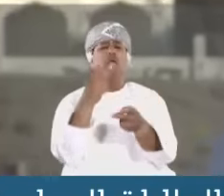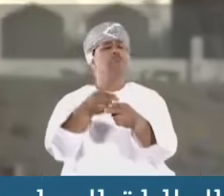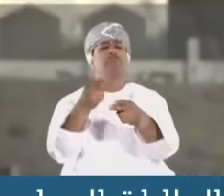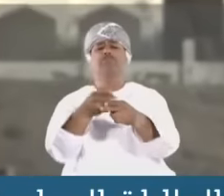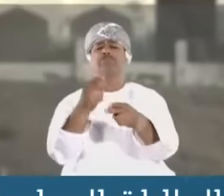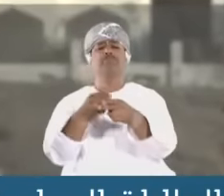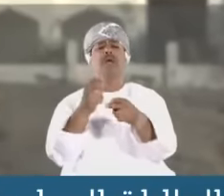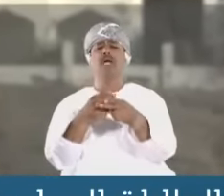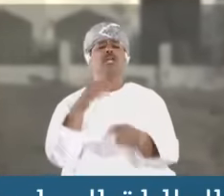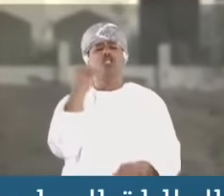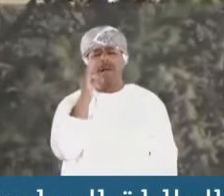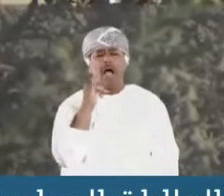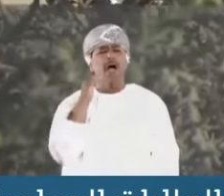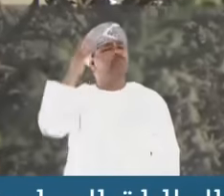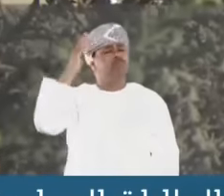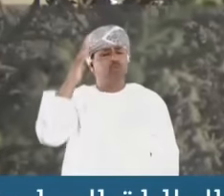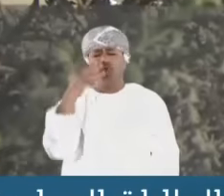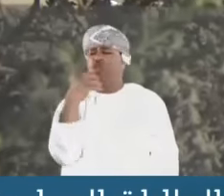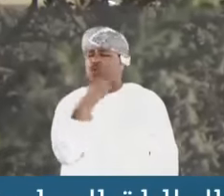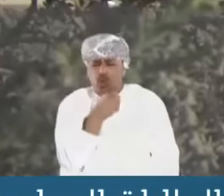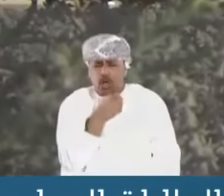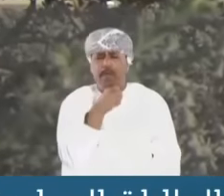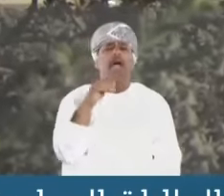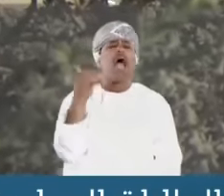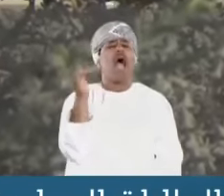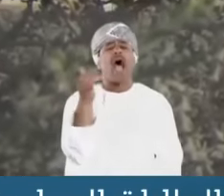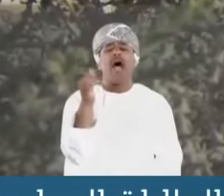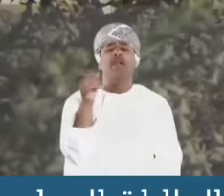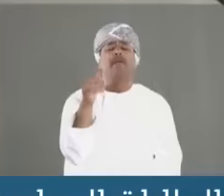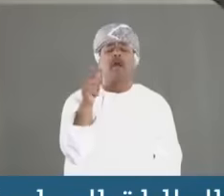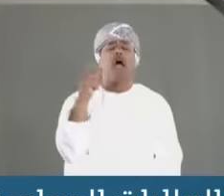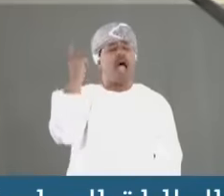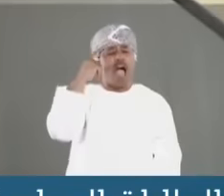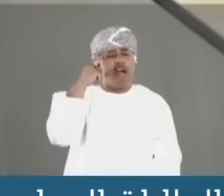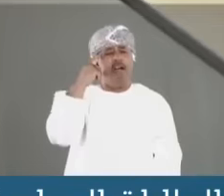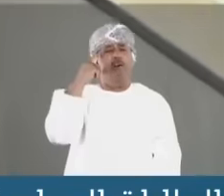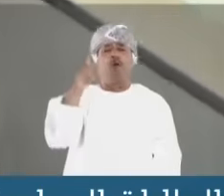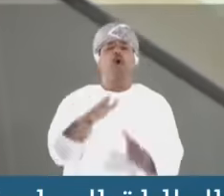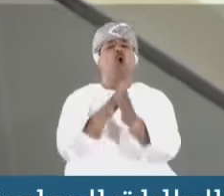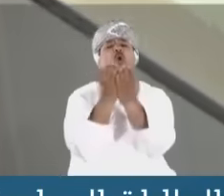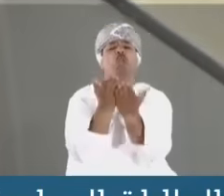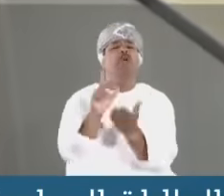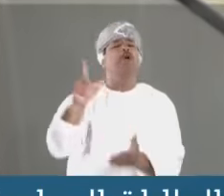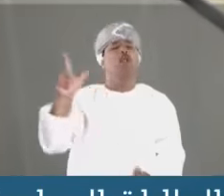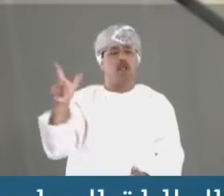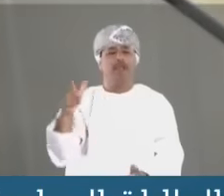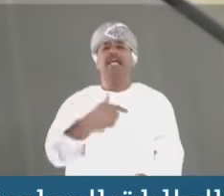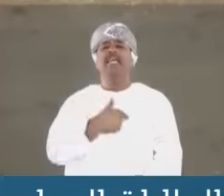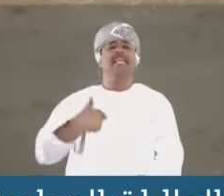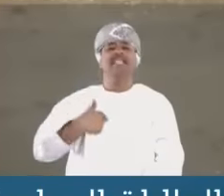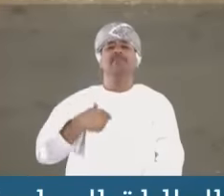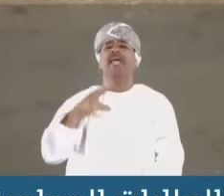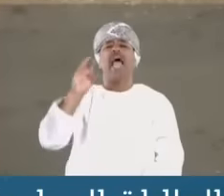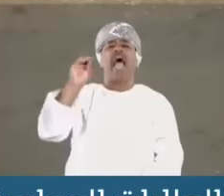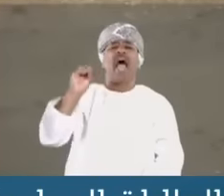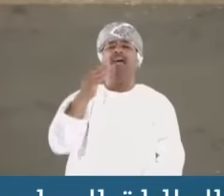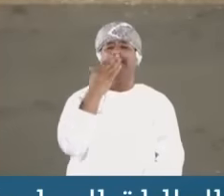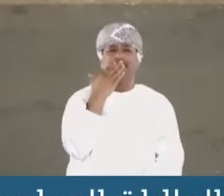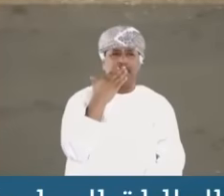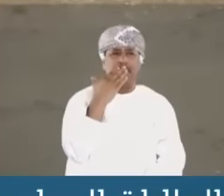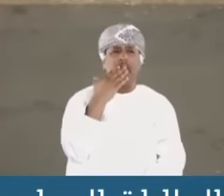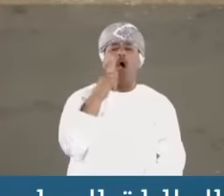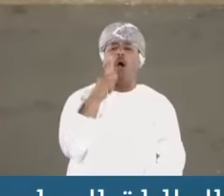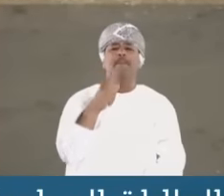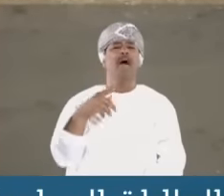الناس شيبا وشبابا بلهجة عربية عرفت في كتب اللغة باسمها السكت. سأصطحب العم